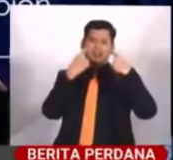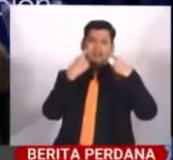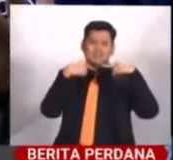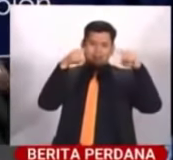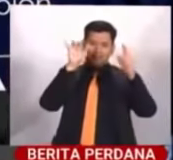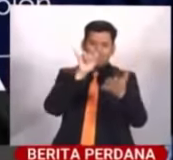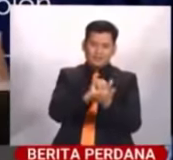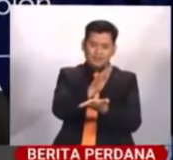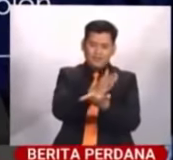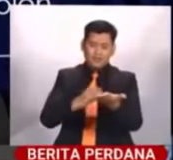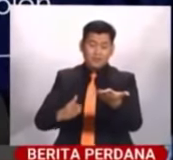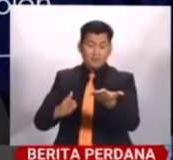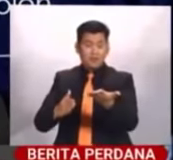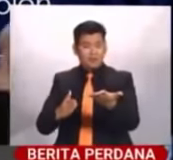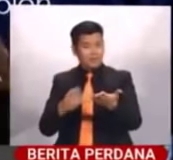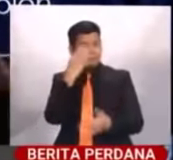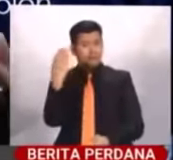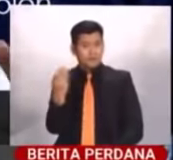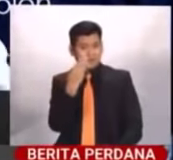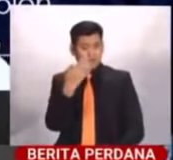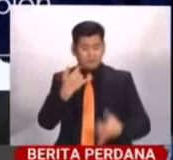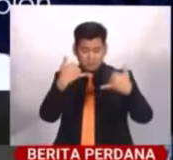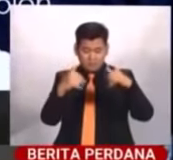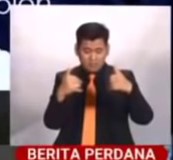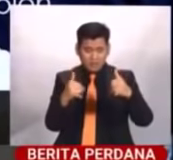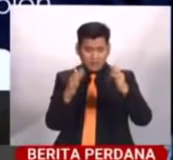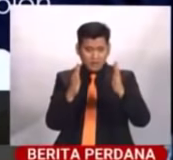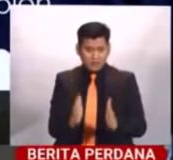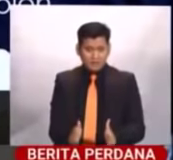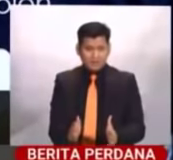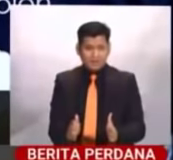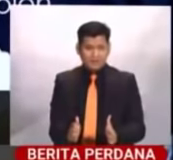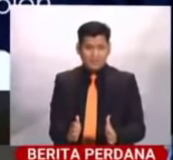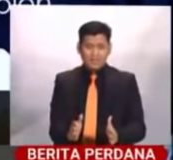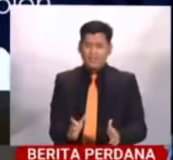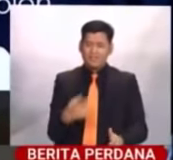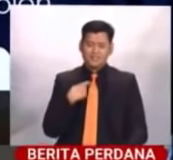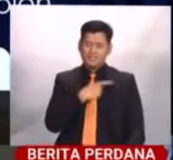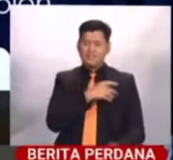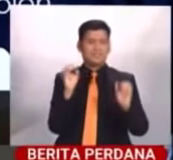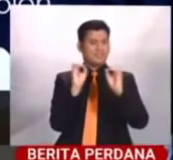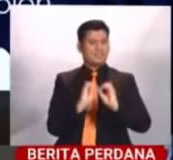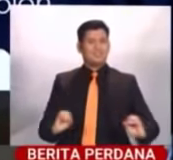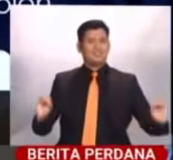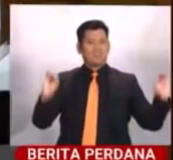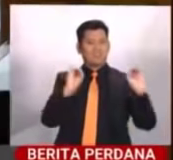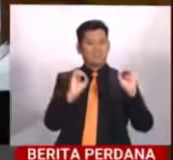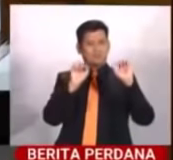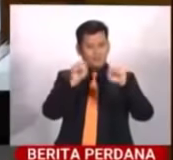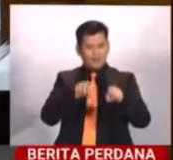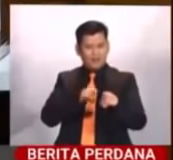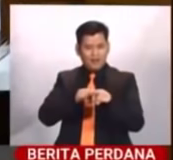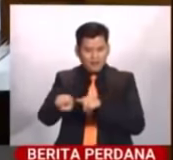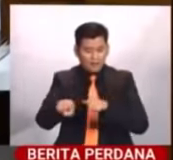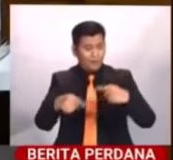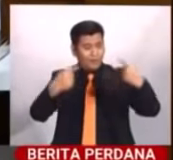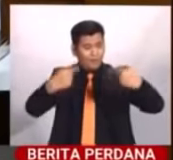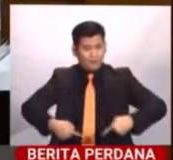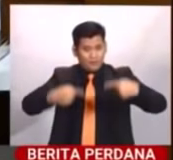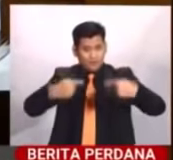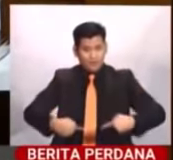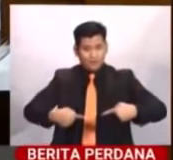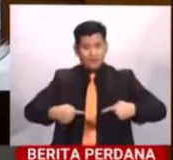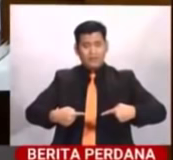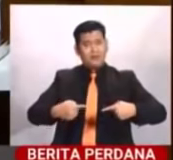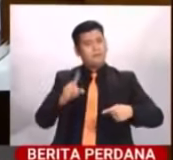sebahagian rutin dalam permainan kita, kita akan tidak akan dapat mengatasi mana-mana pasukan pun.